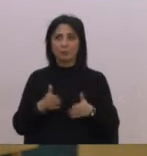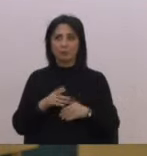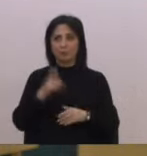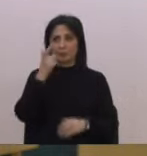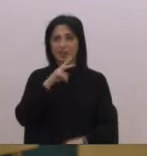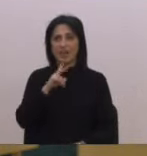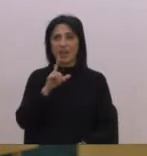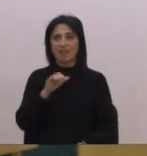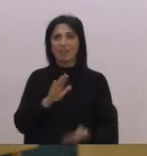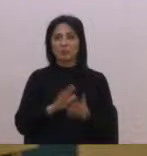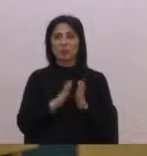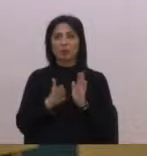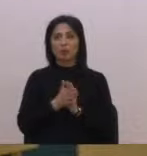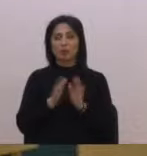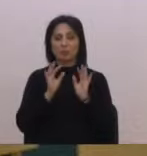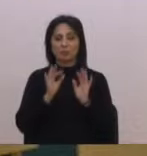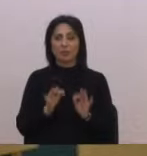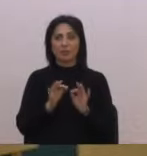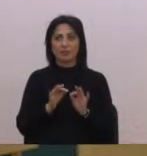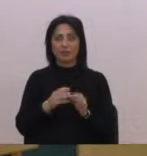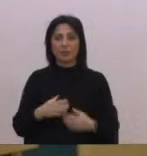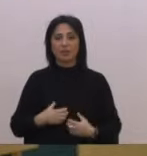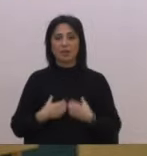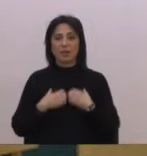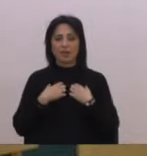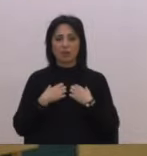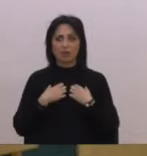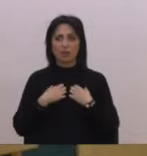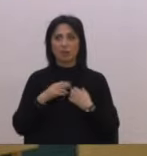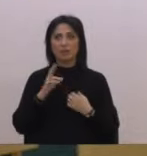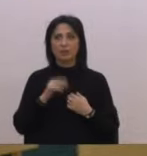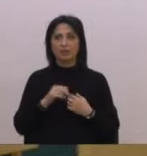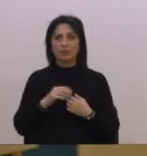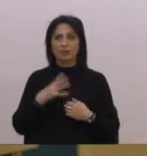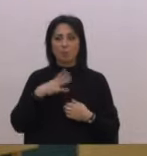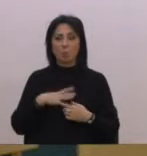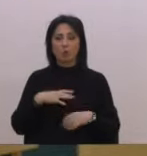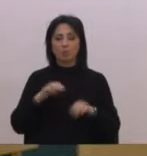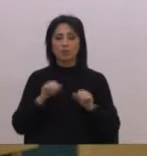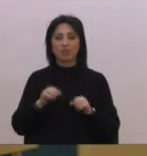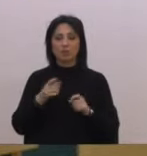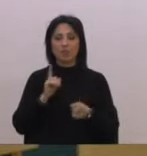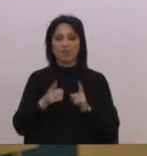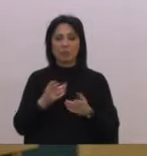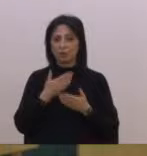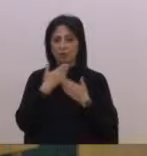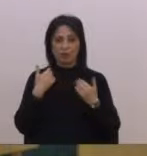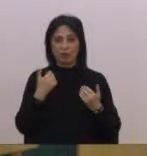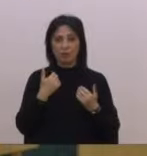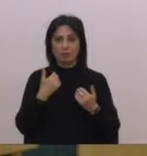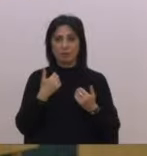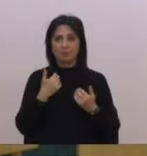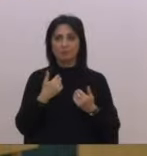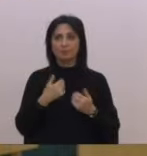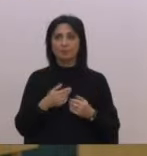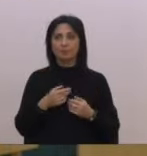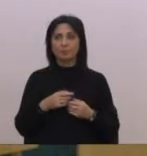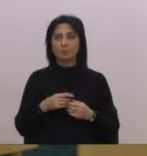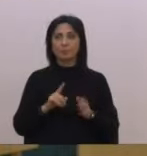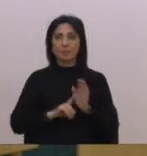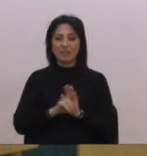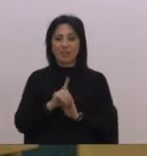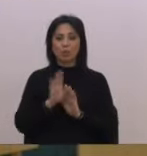ლევან, მდგომარეობა მართლაც საგანგაშოა და მოთმენი შესაძლებლობა ნამდვილად აღარ არსებობს.